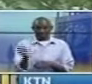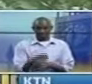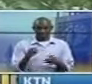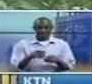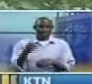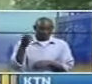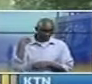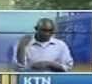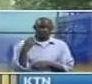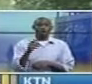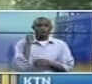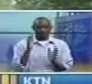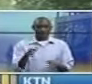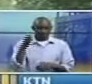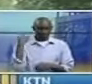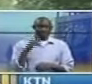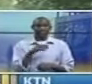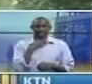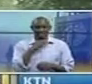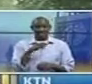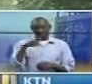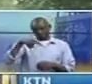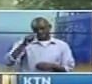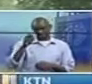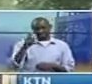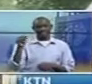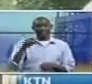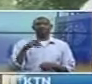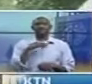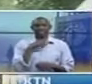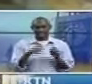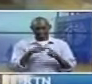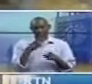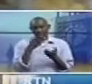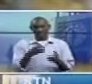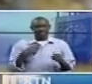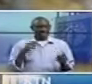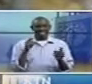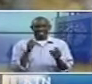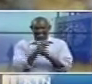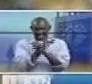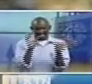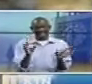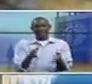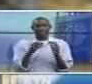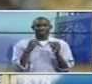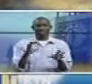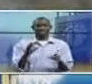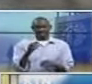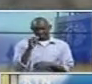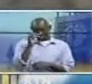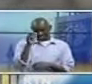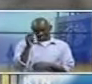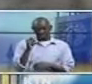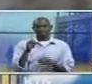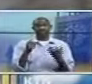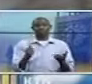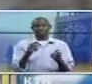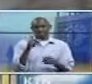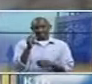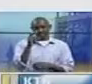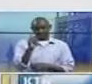Kombo's lawyers in the case, Peter Wanyama Wanyonyi, was killed under unclear circumstances. Ian Wafula, KTN.